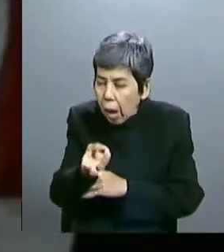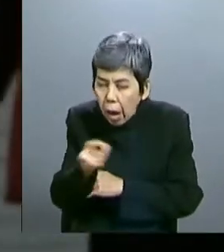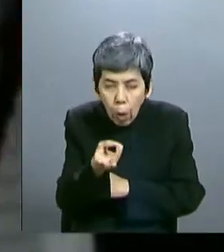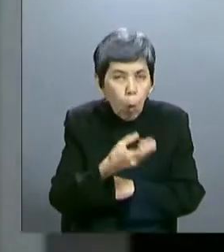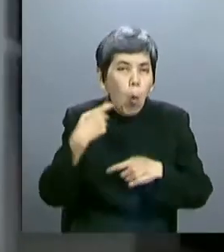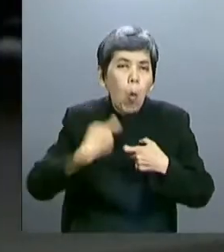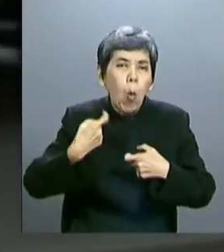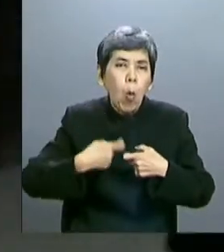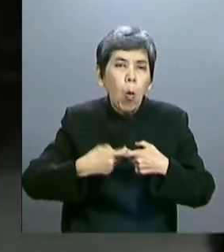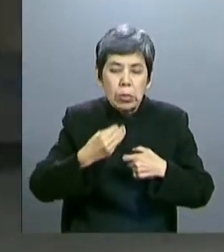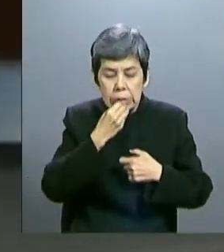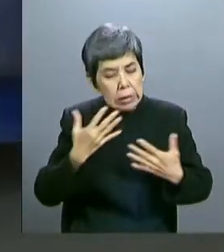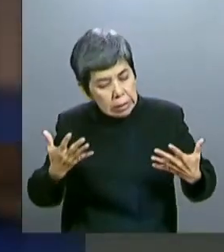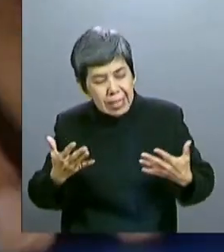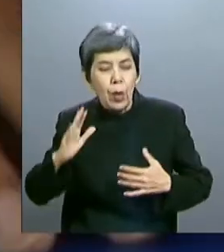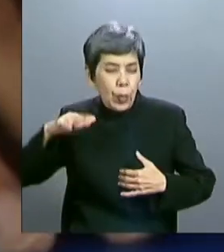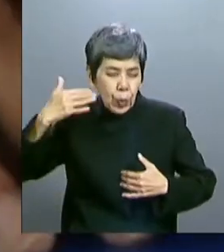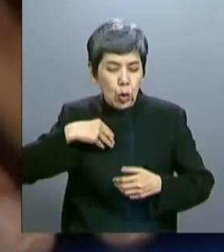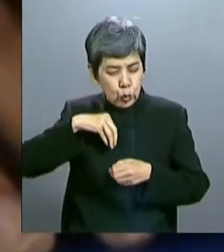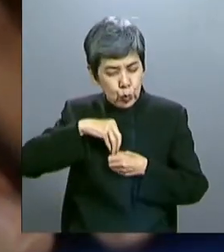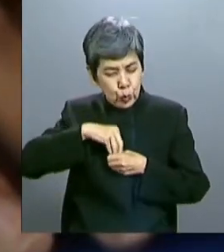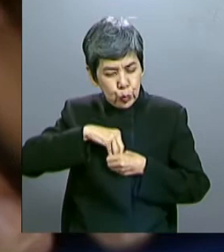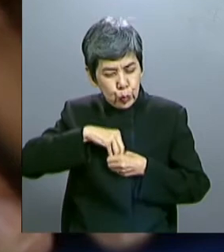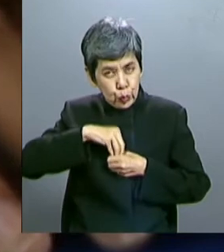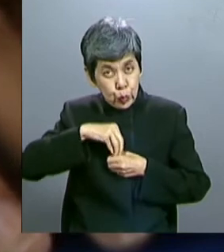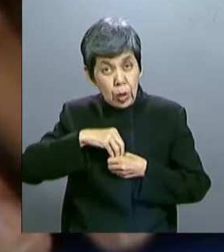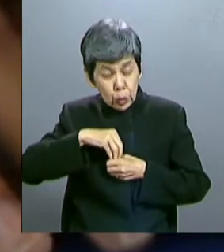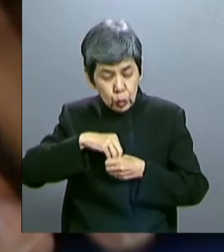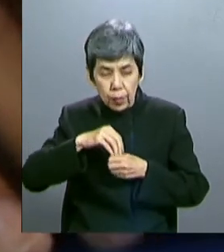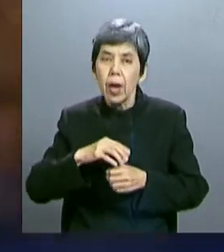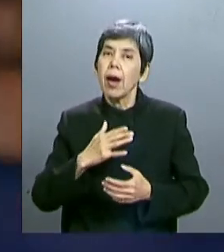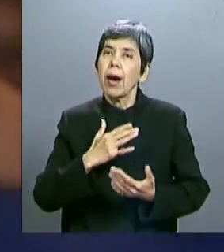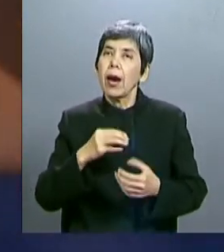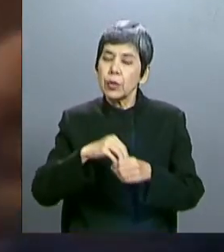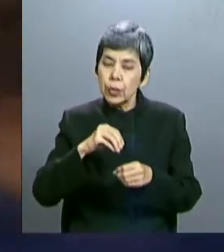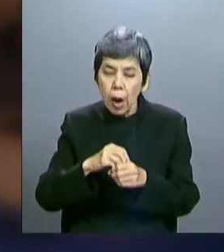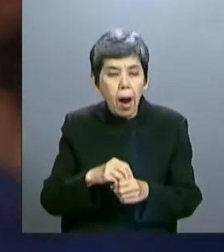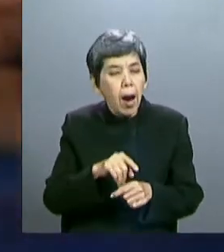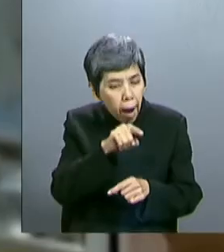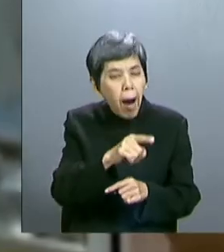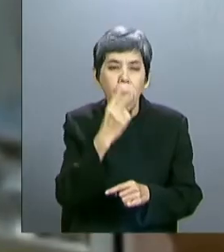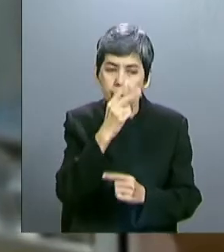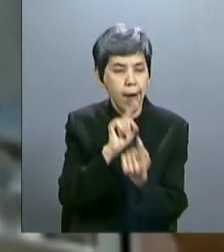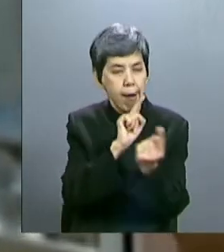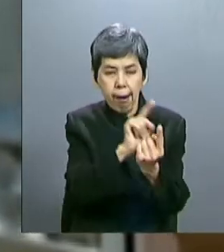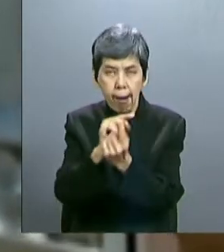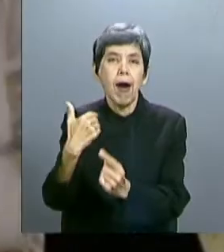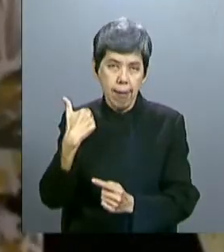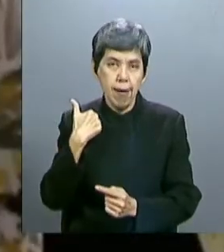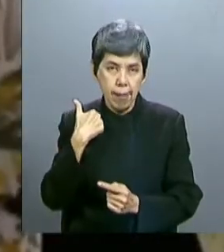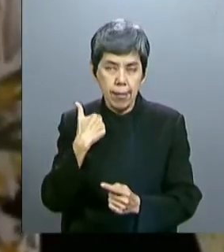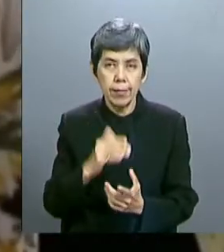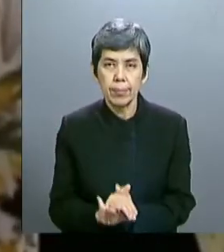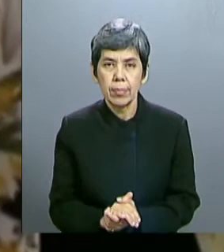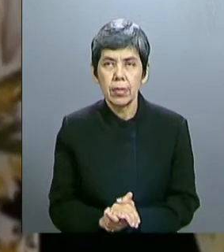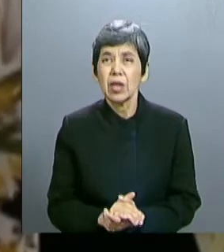เหมือนกันในช่วงแรกๆแต่ว่าหลังจากที่เราอยู่ได้สักพักนึงแล้วเนี่ยเราก็หาได้ง่ายขึ้น ที่สำ